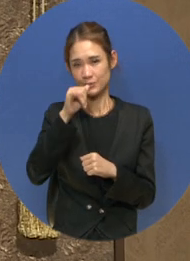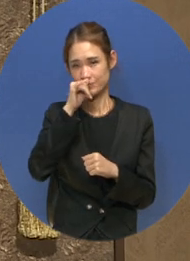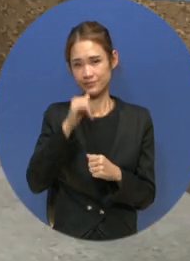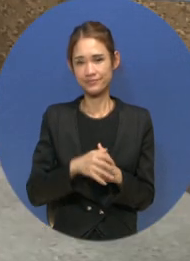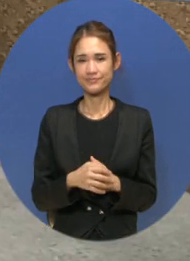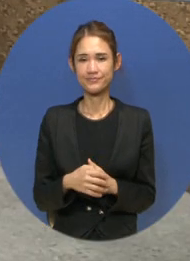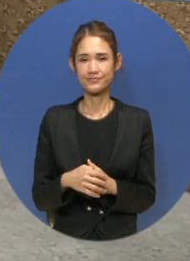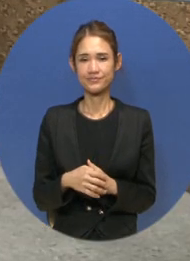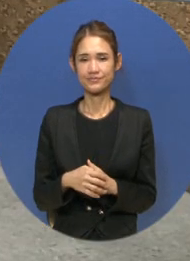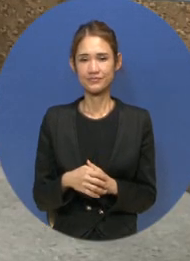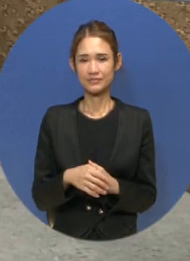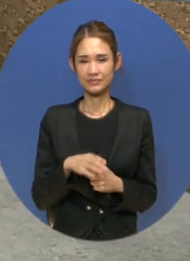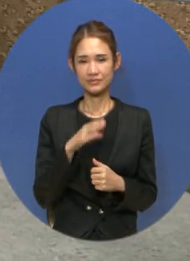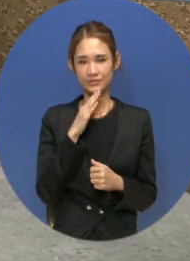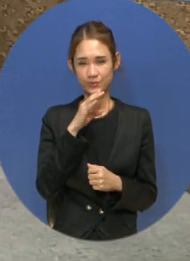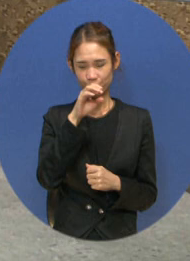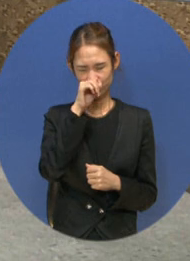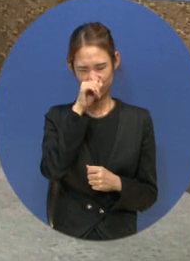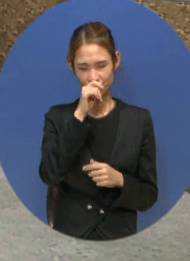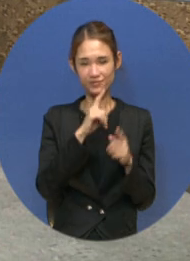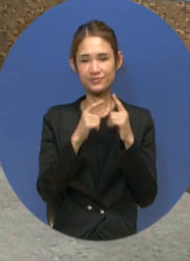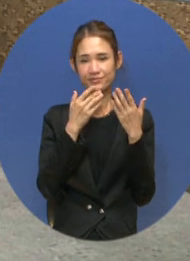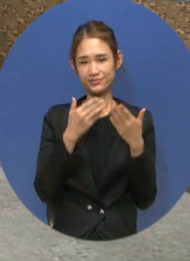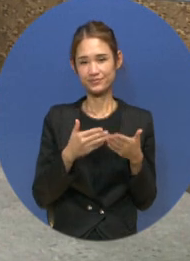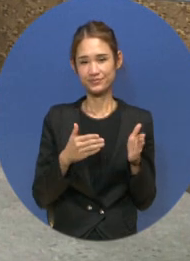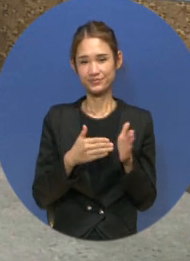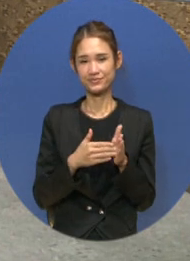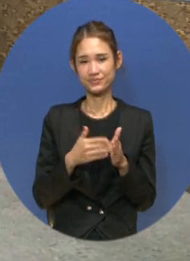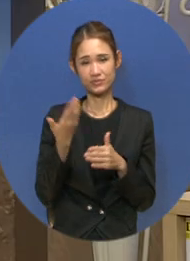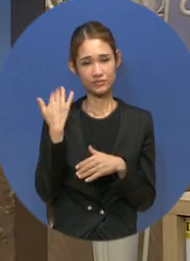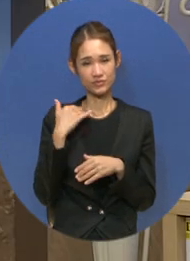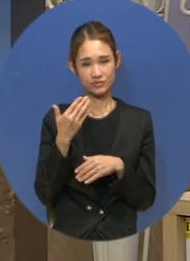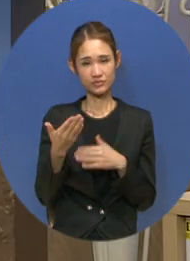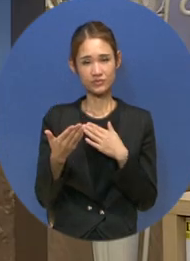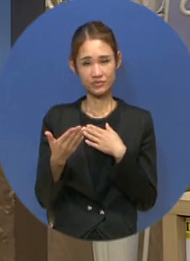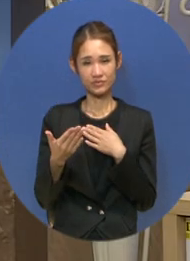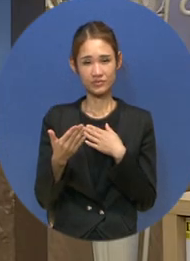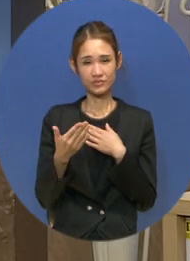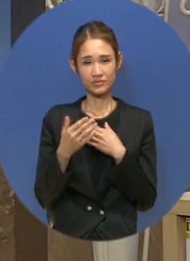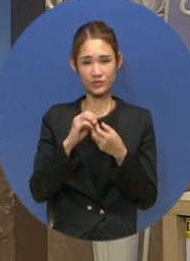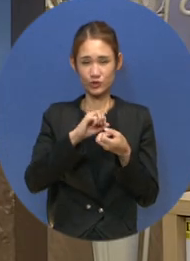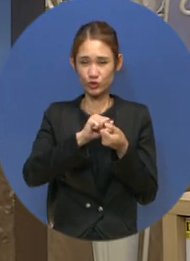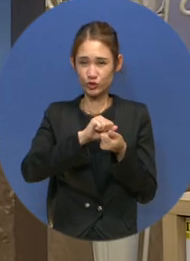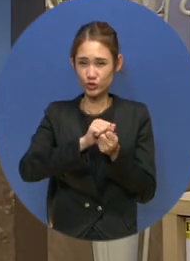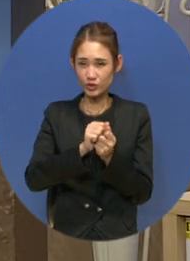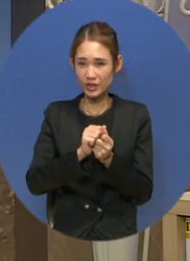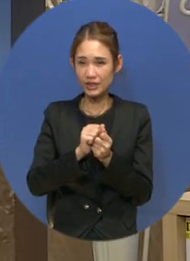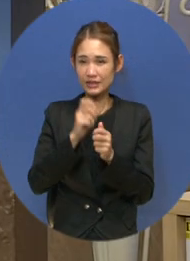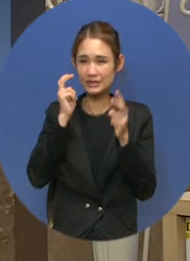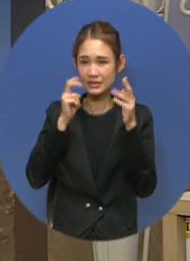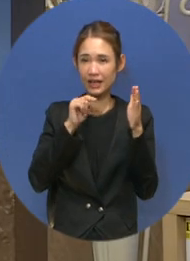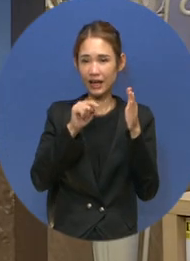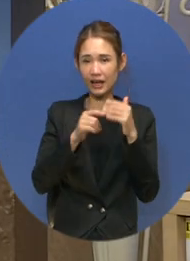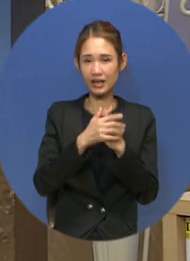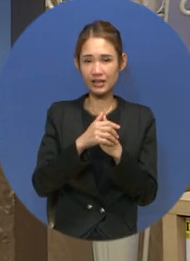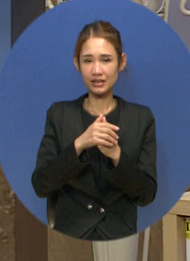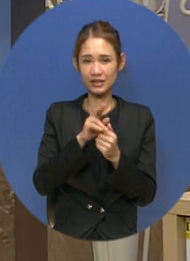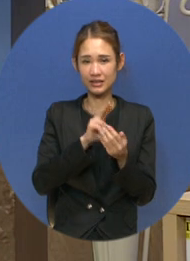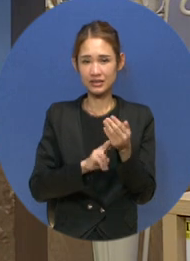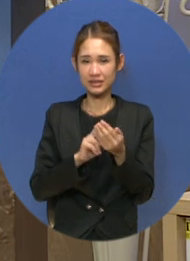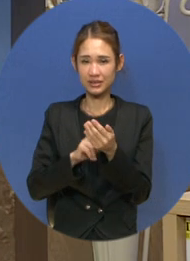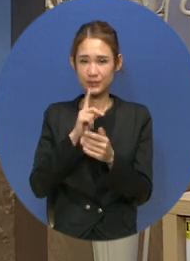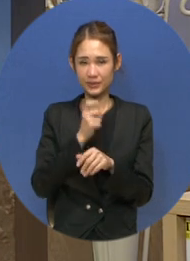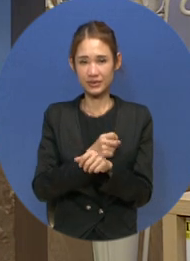네, 정말 좋은 말씀 해주셨는데요. 네. 요즘에 이 너도나도 이 주식시장에 뛰어든다고 해서